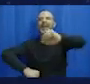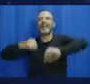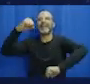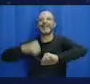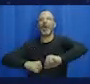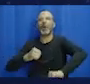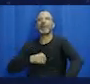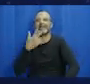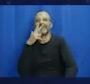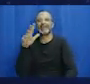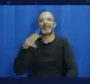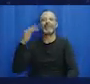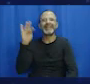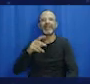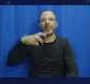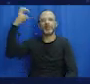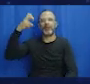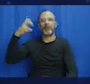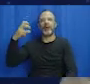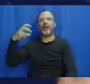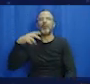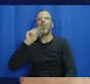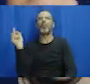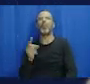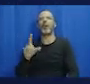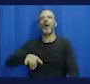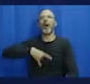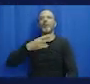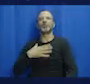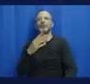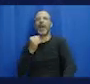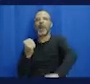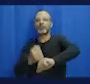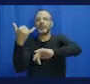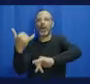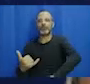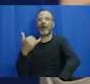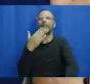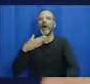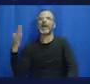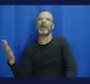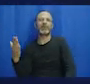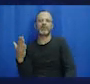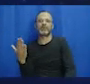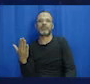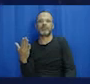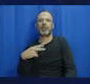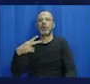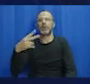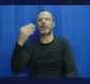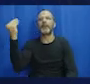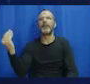بفوقية وبعنصرية اتجاه المواطن العربي في كل صيغ الحياة. ما تريد أن تفعل الآن اليمين هو ببساطة أن يكون